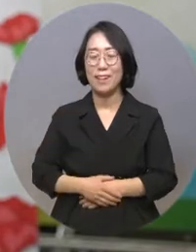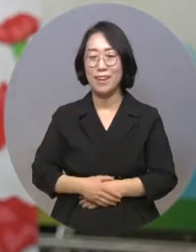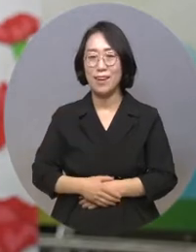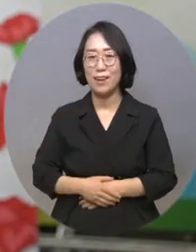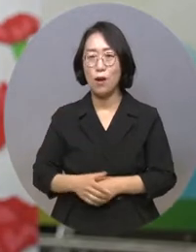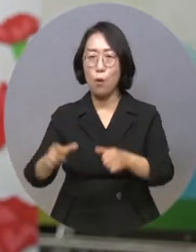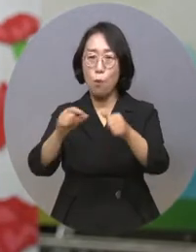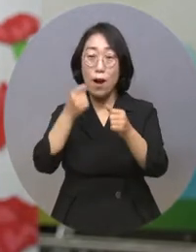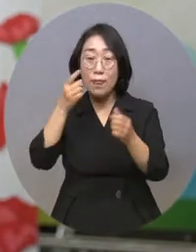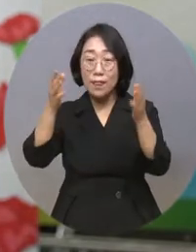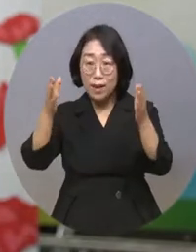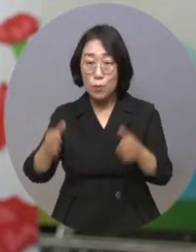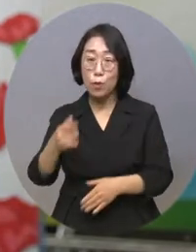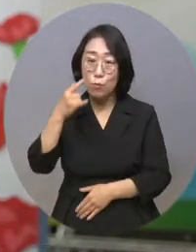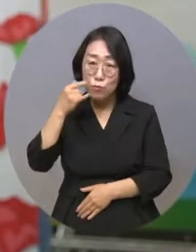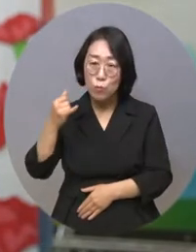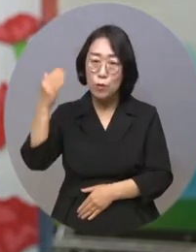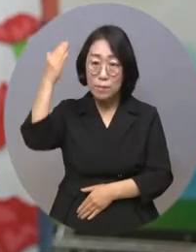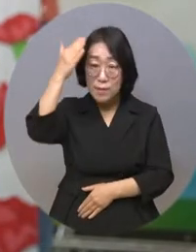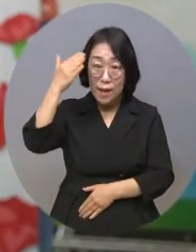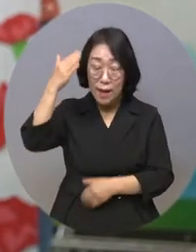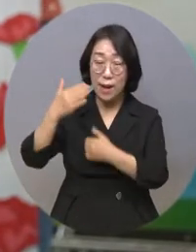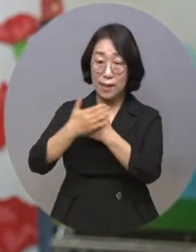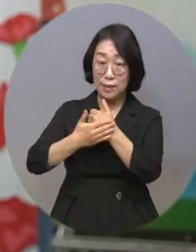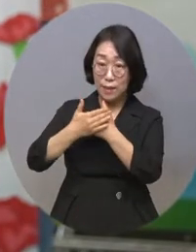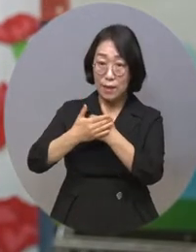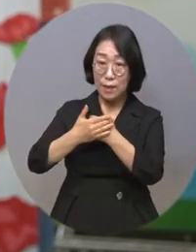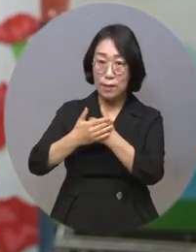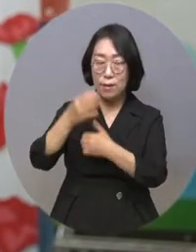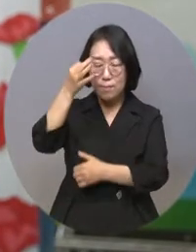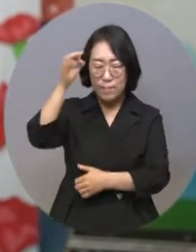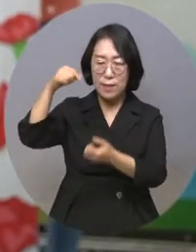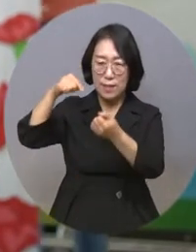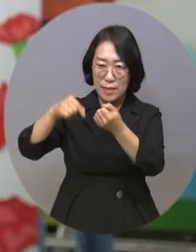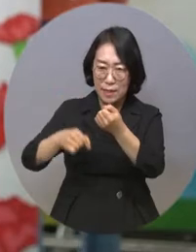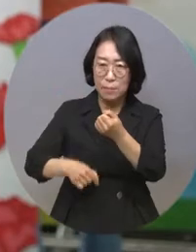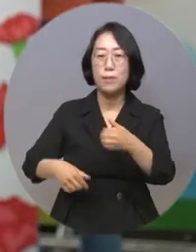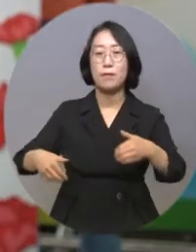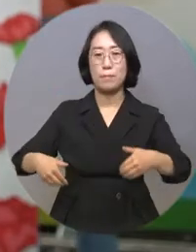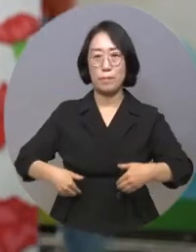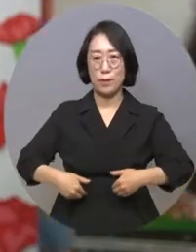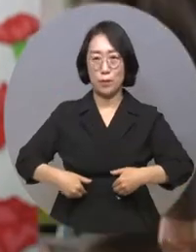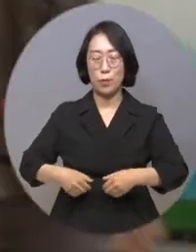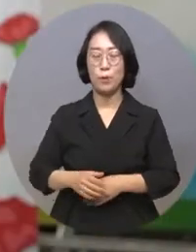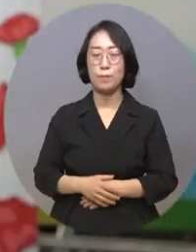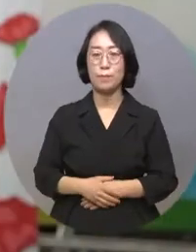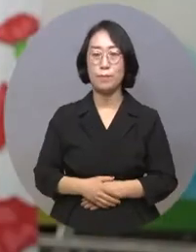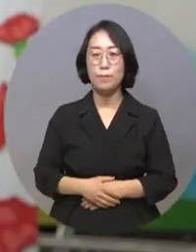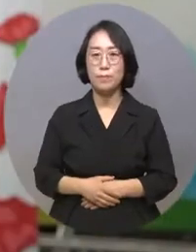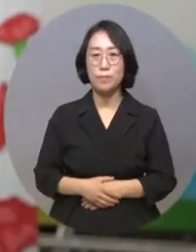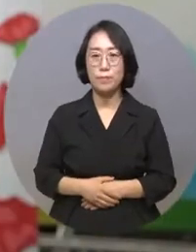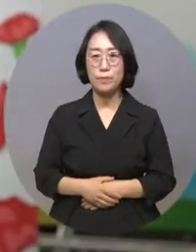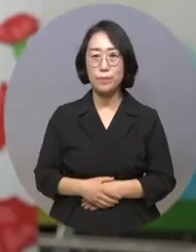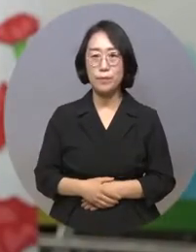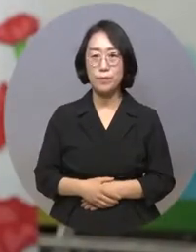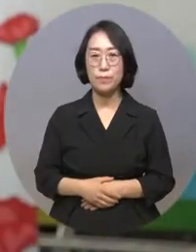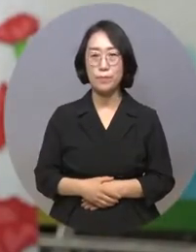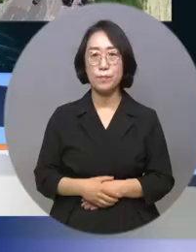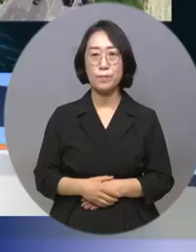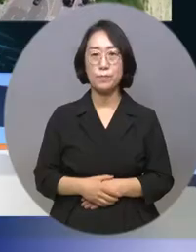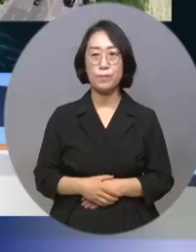가족의 소중함과 어버이의 은혜에 대해 다시 생각해보는 계기가 되길 기대합니다. 국제TV 전북방송